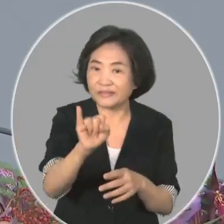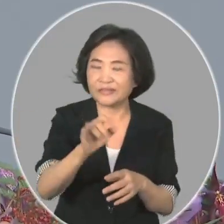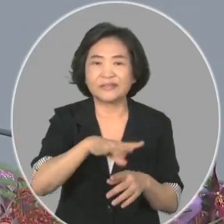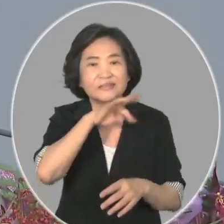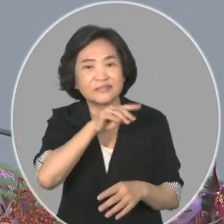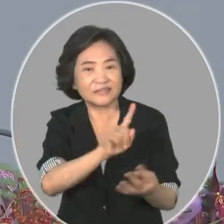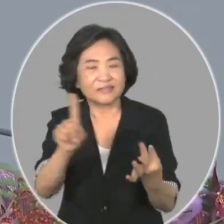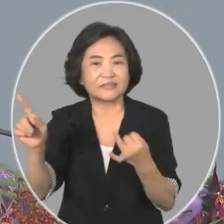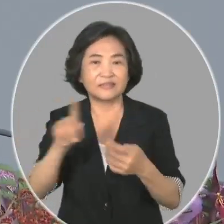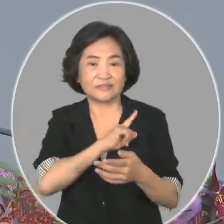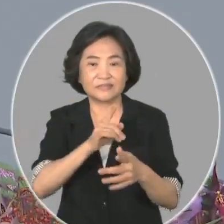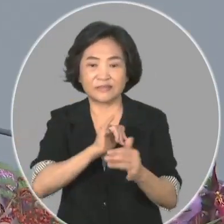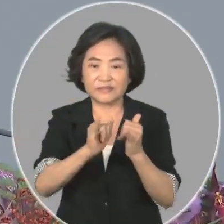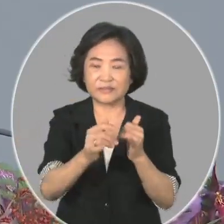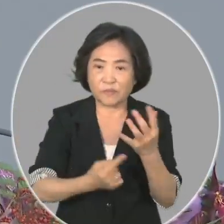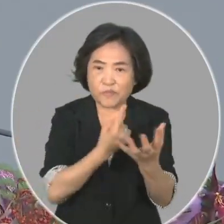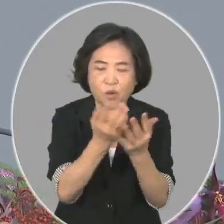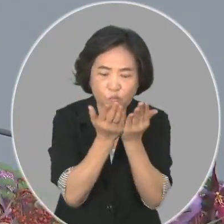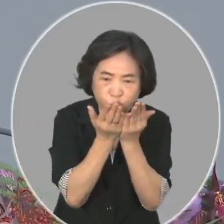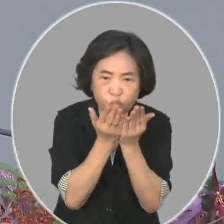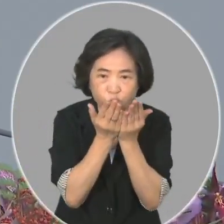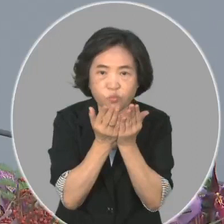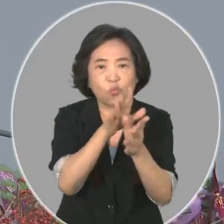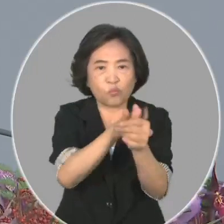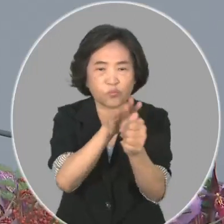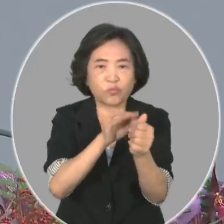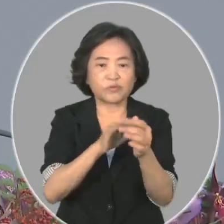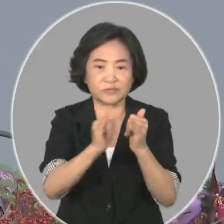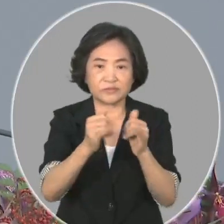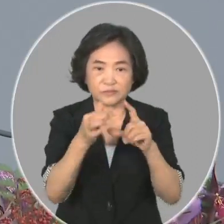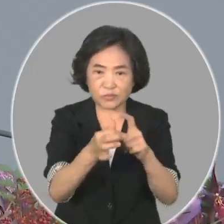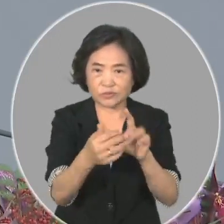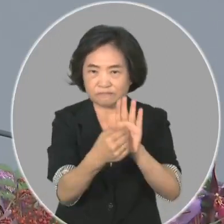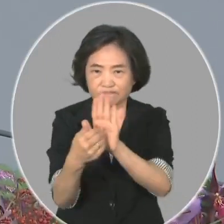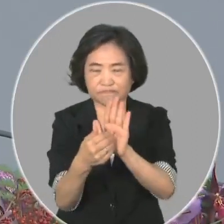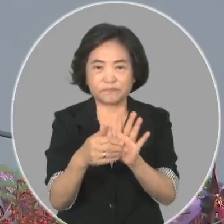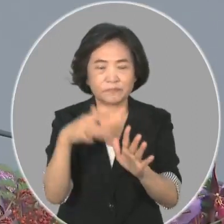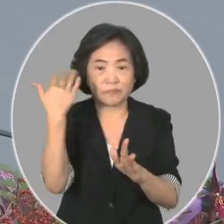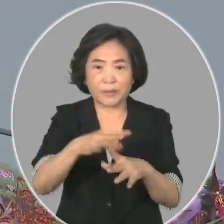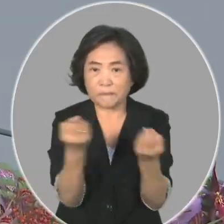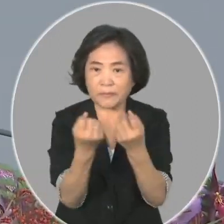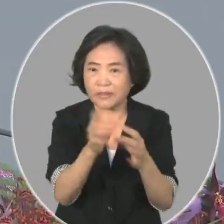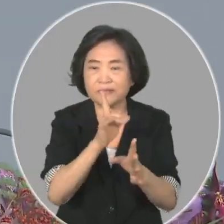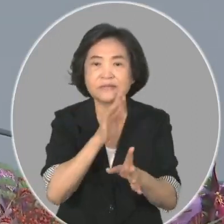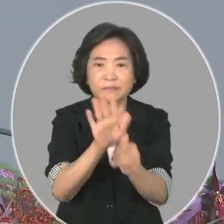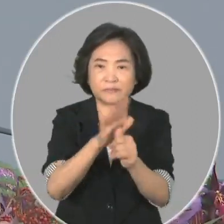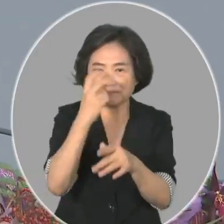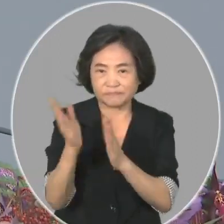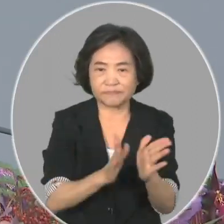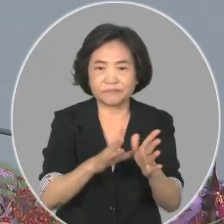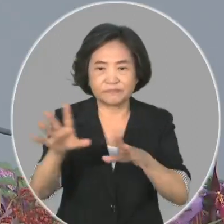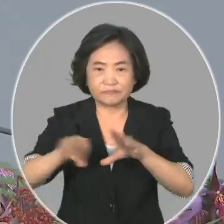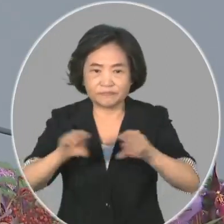的参加民间的课程，学习社区防卫、紧急照护以及资讯